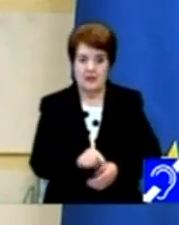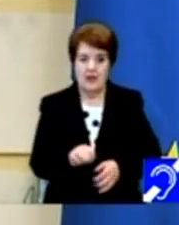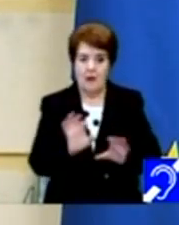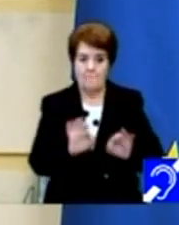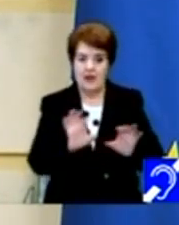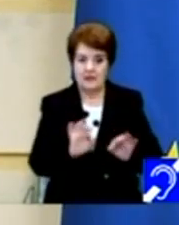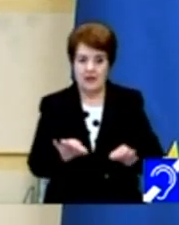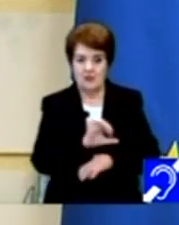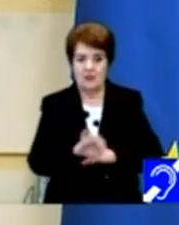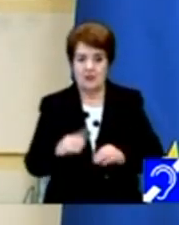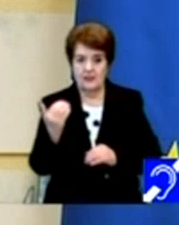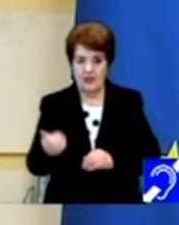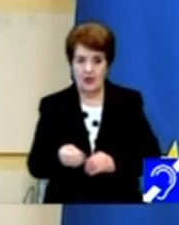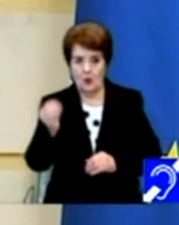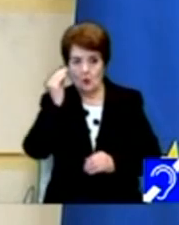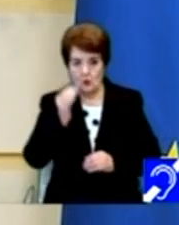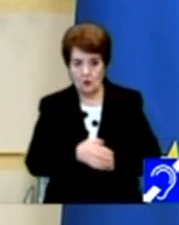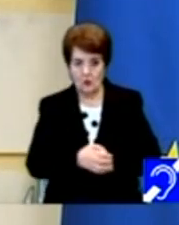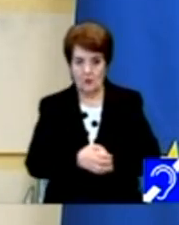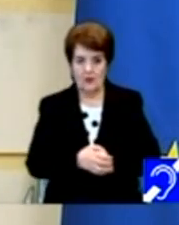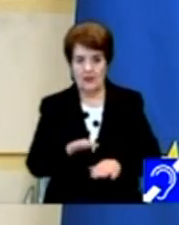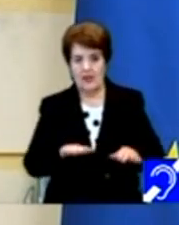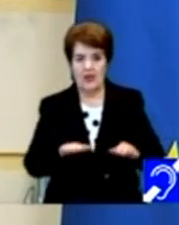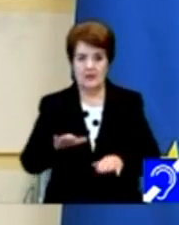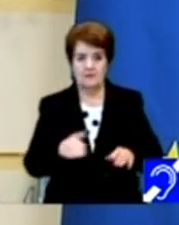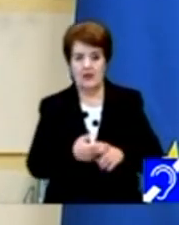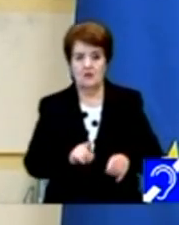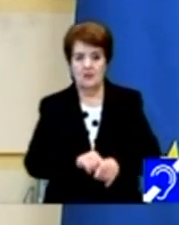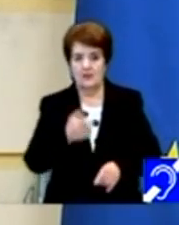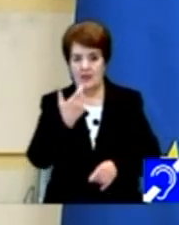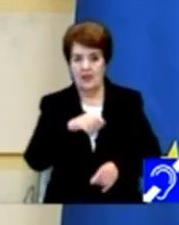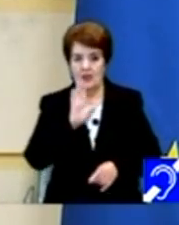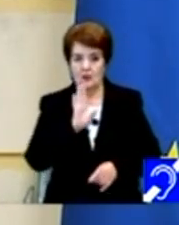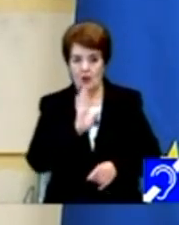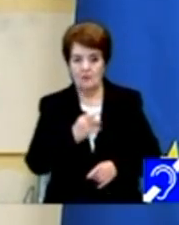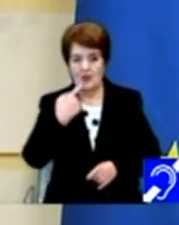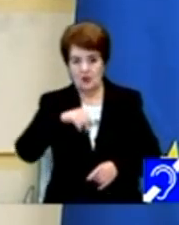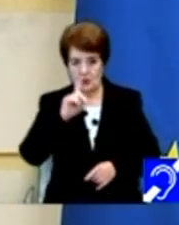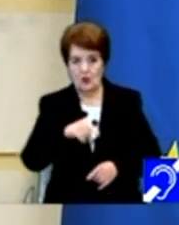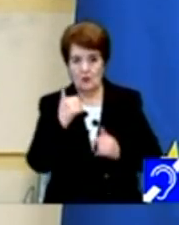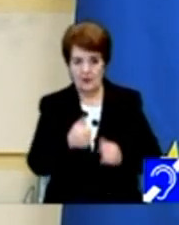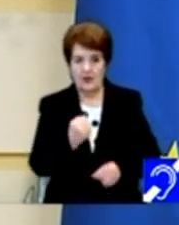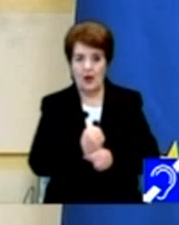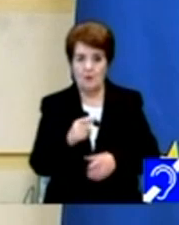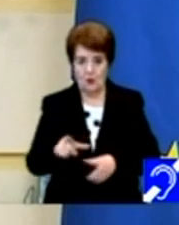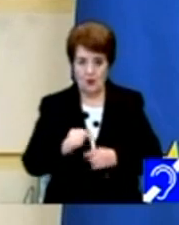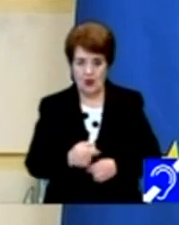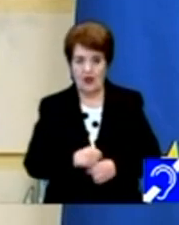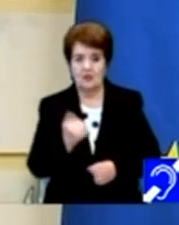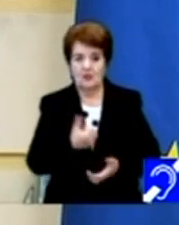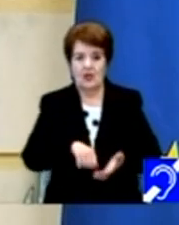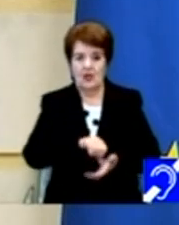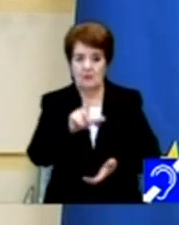da, la adresa ei cu scopul de a dezechilibra pe această doamnă. Știm foarte bine că cu dânsa au lucrat și